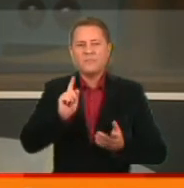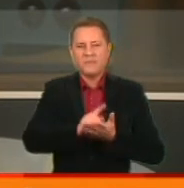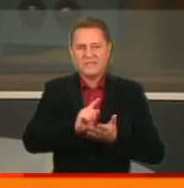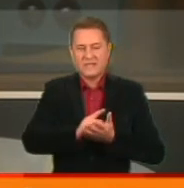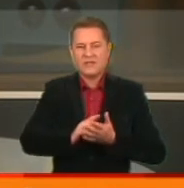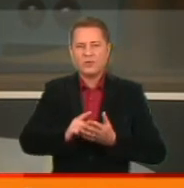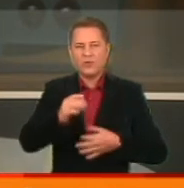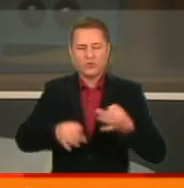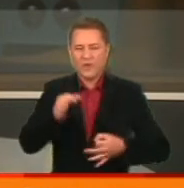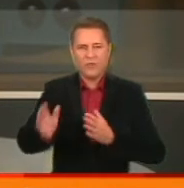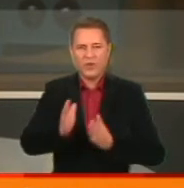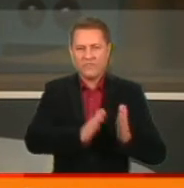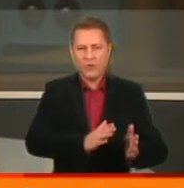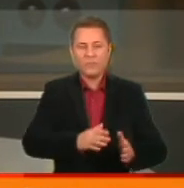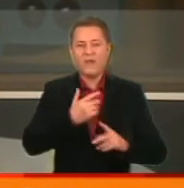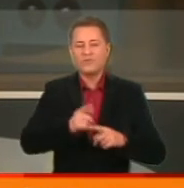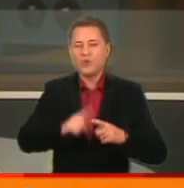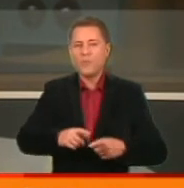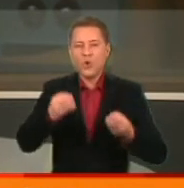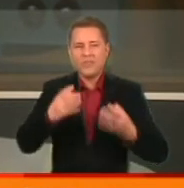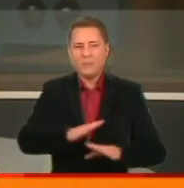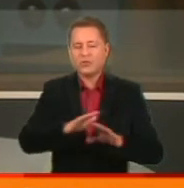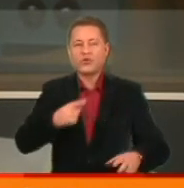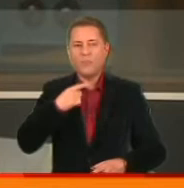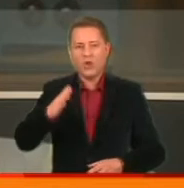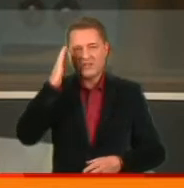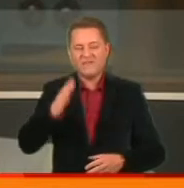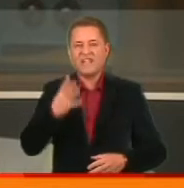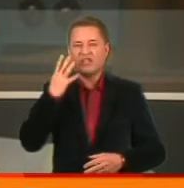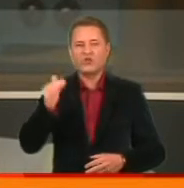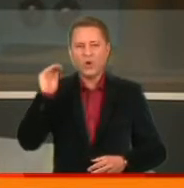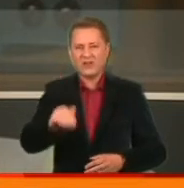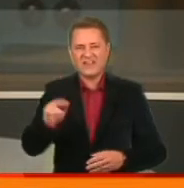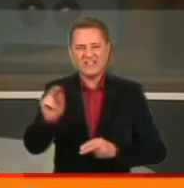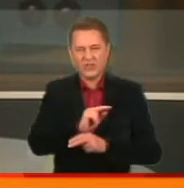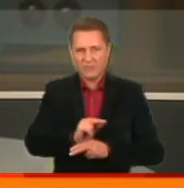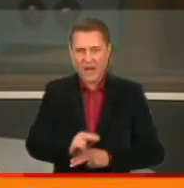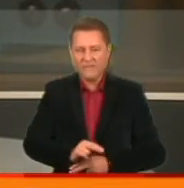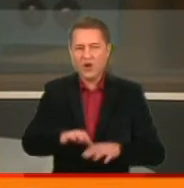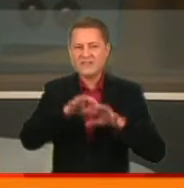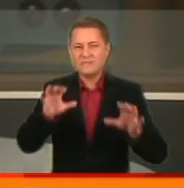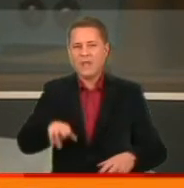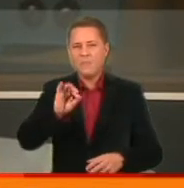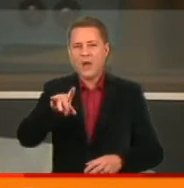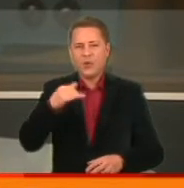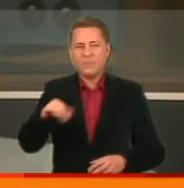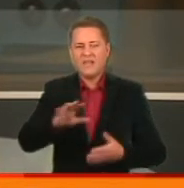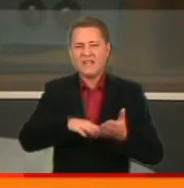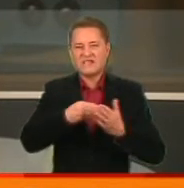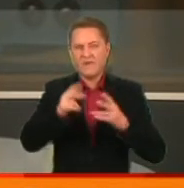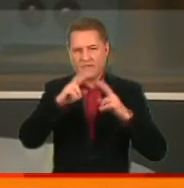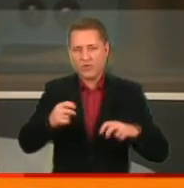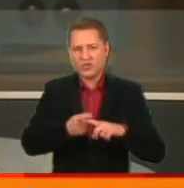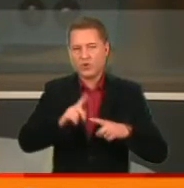судової системи. Цьому непростому голосуванню передавало слухання 4000 правок. Спікер Парубій вже назвав розгляд